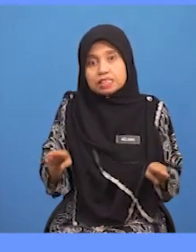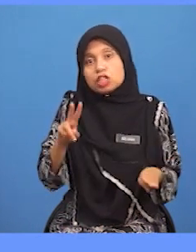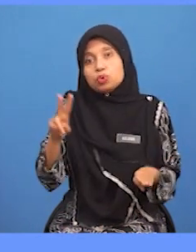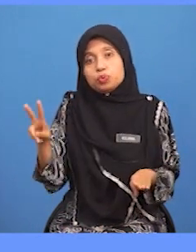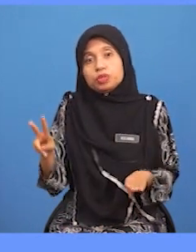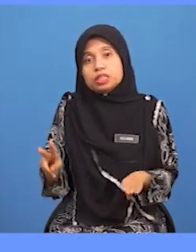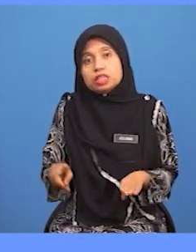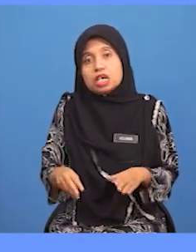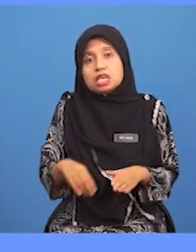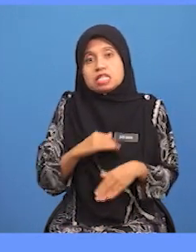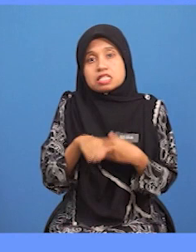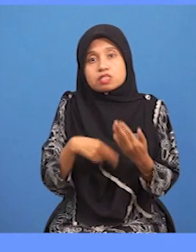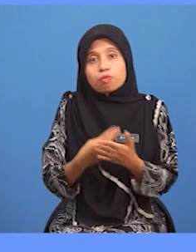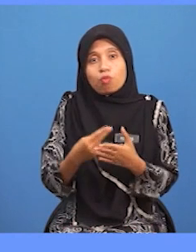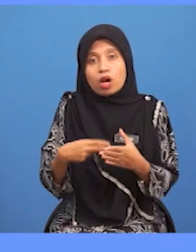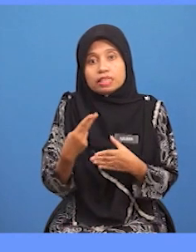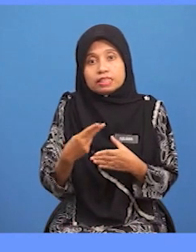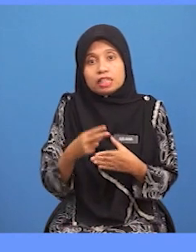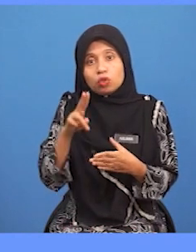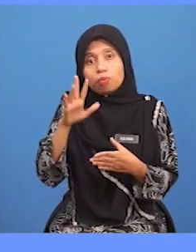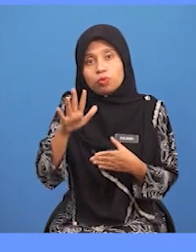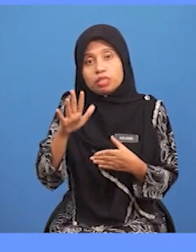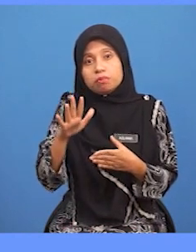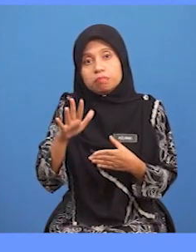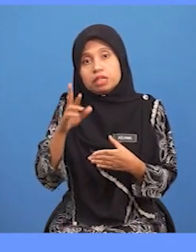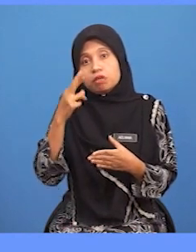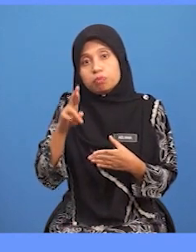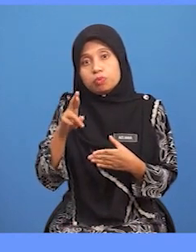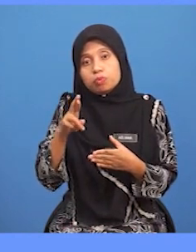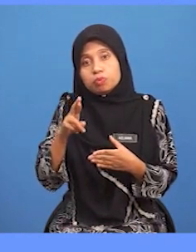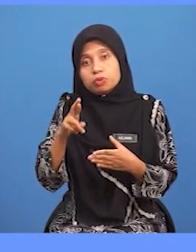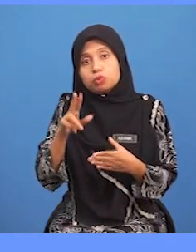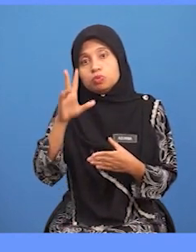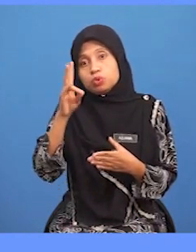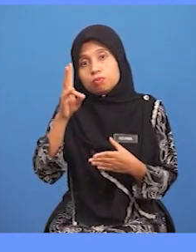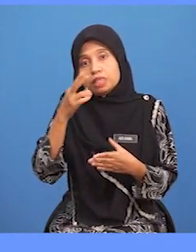kedua-dua kos ini. Jumlah hasil RM25,000 tolak jumlah kos